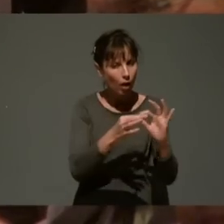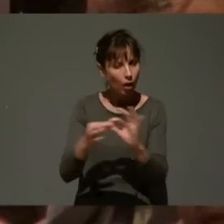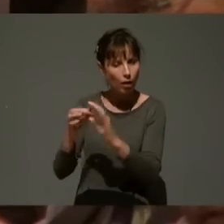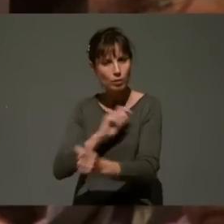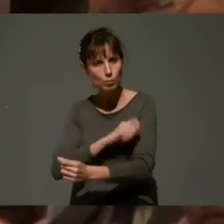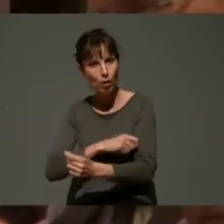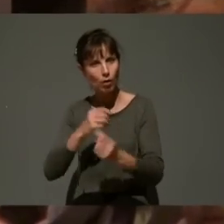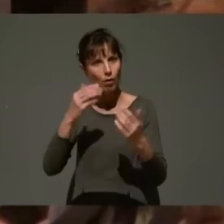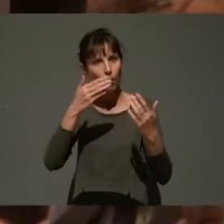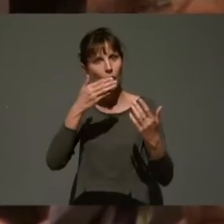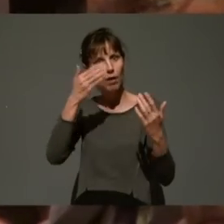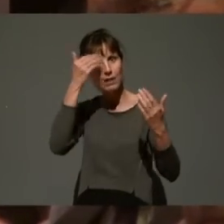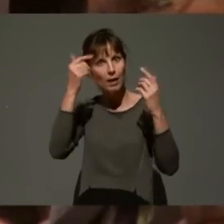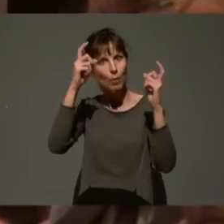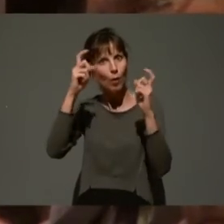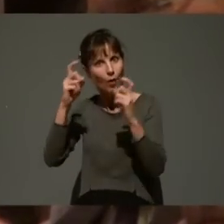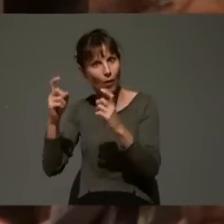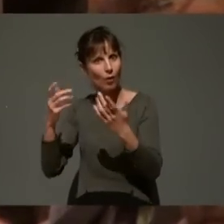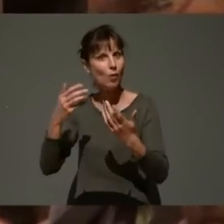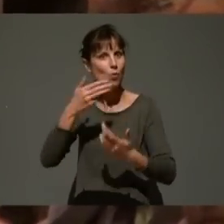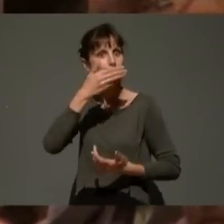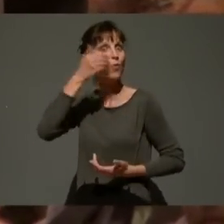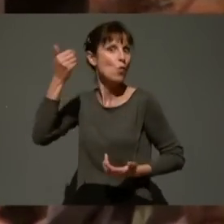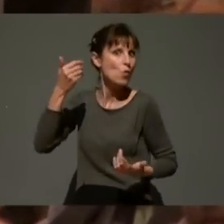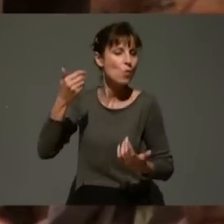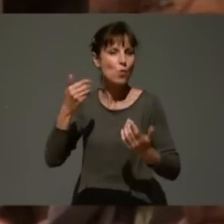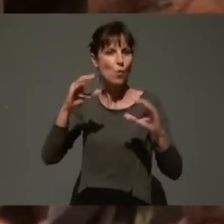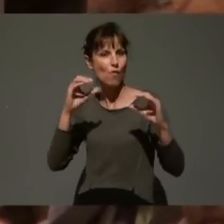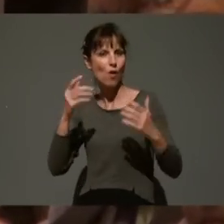Et une deuxième question, peut-être plus pour Madame Levenez.